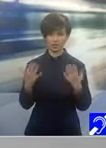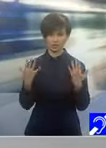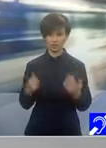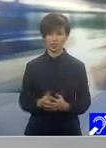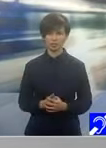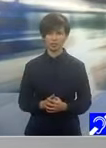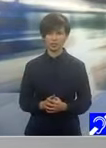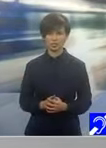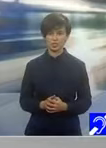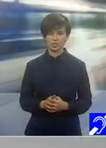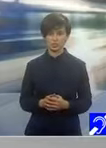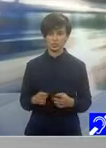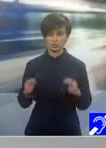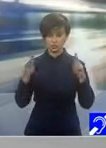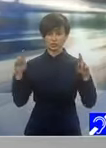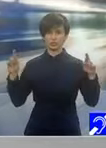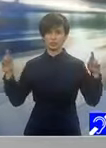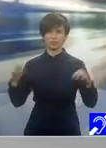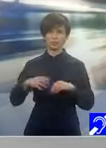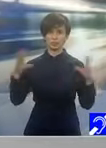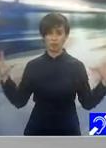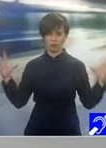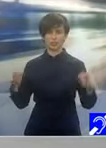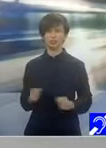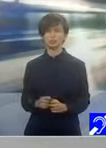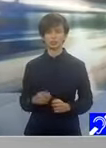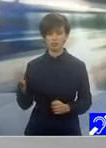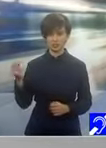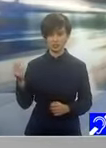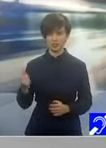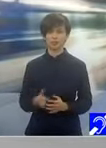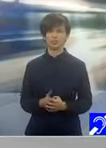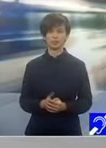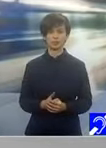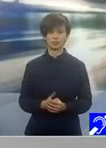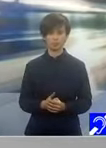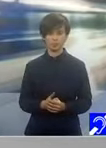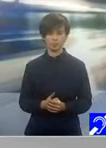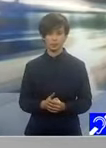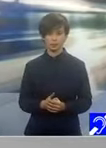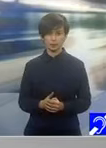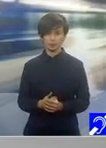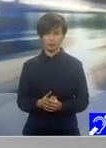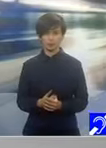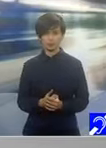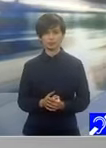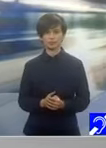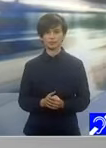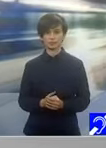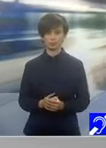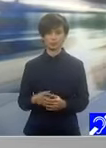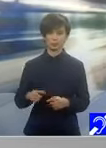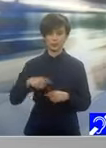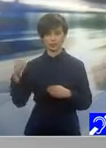șanse foarte mari să prindem finanțare, să fie un proiect eligibil. Numai că, înainte de a-l